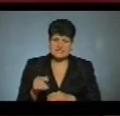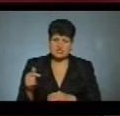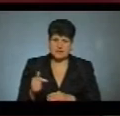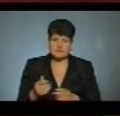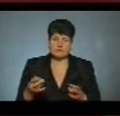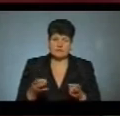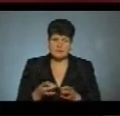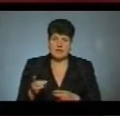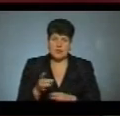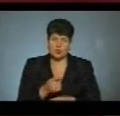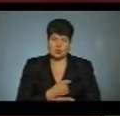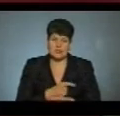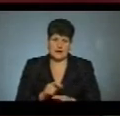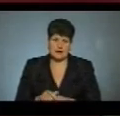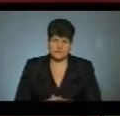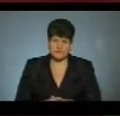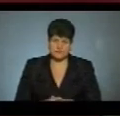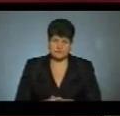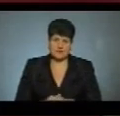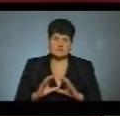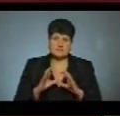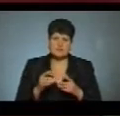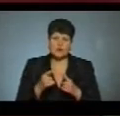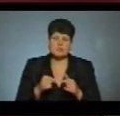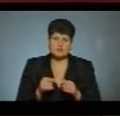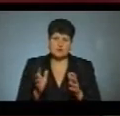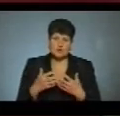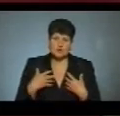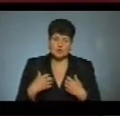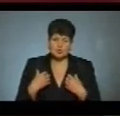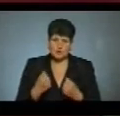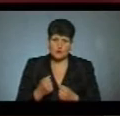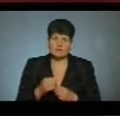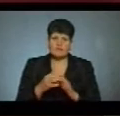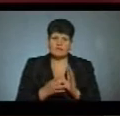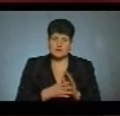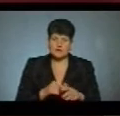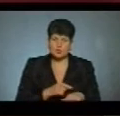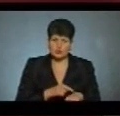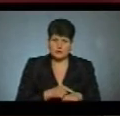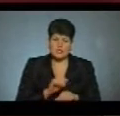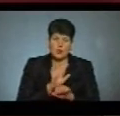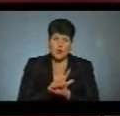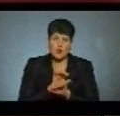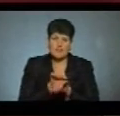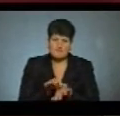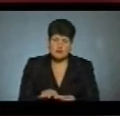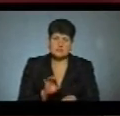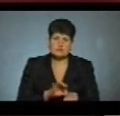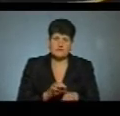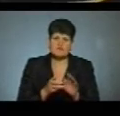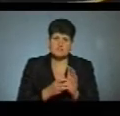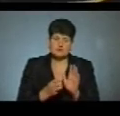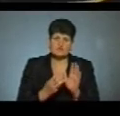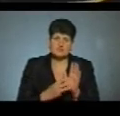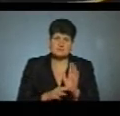потреби районної лікарні. За даними Всесвітньої організації охорони здоров'я, на 19-ту годину на коронавірус захворіли